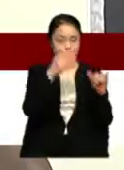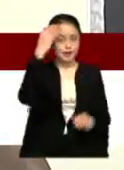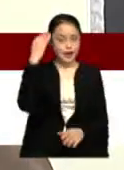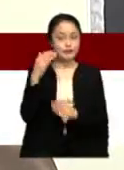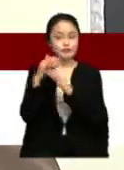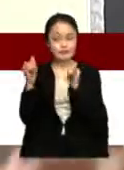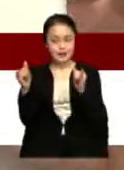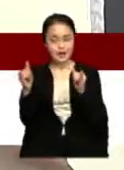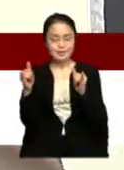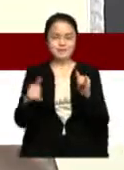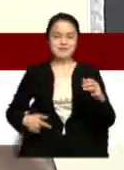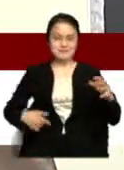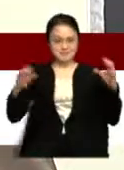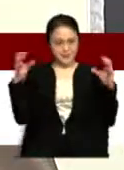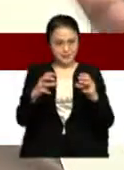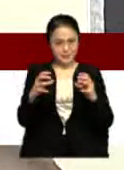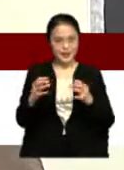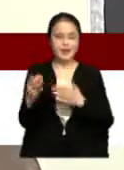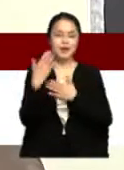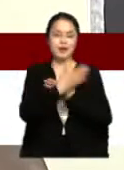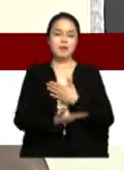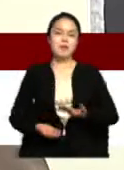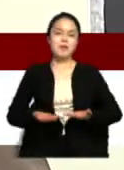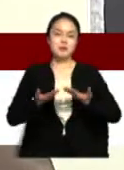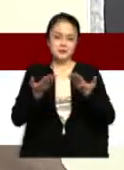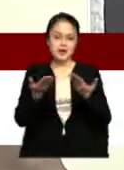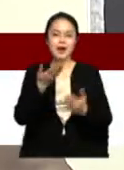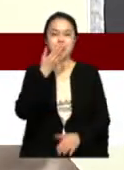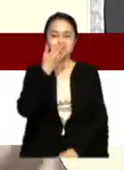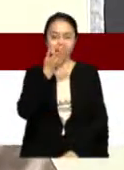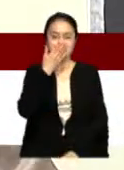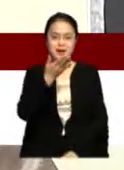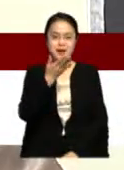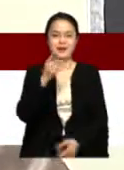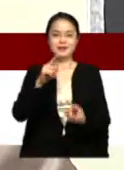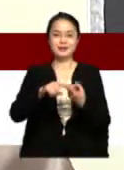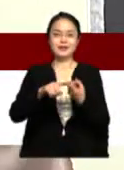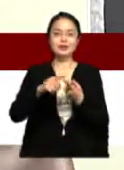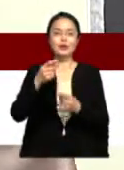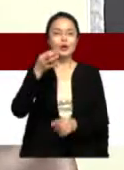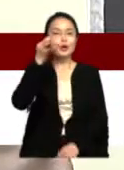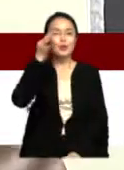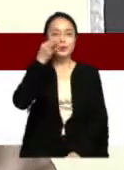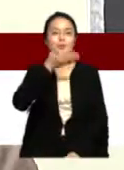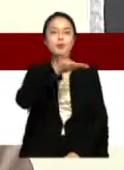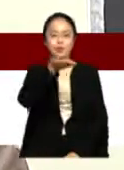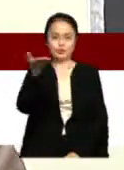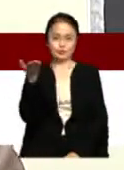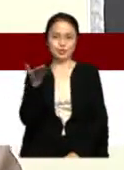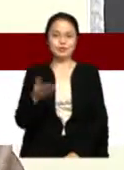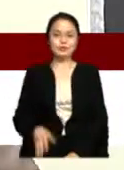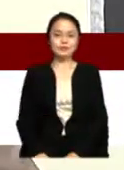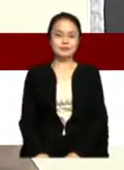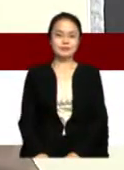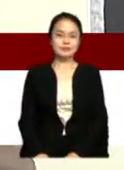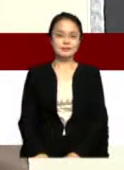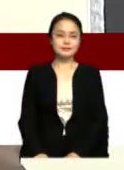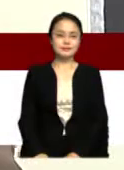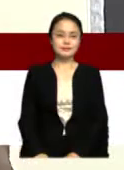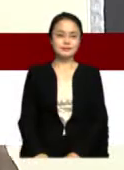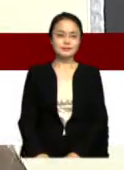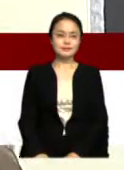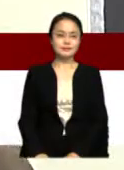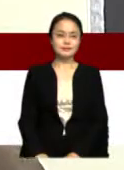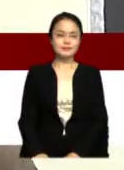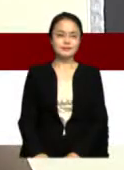수 있도록 얘는 거기다가 보여 두고 있는 거에요 오른 안 본 적 이 모습 버터만 안고 있다 우리 다가오는 사람들이